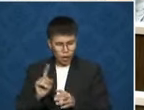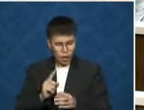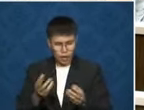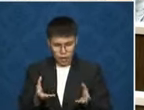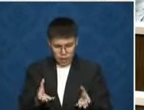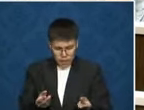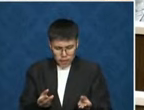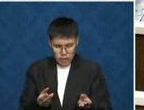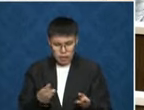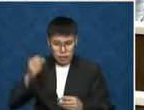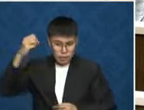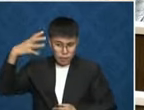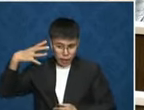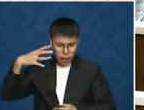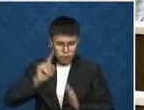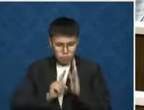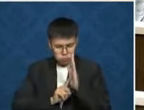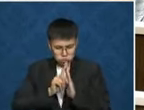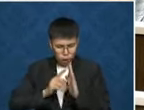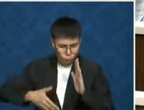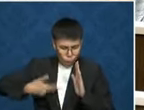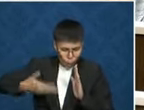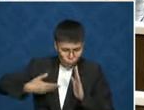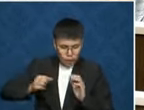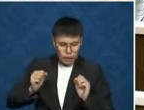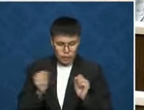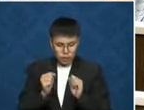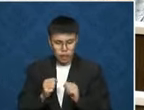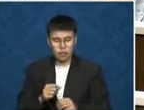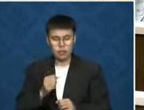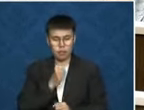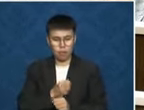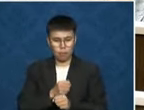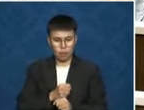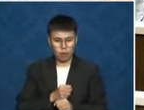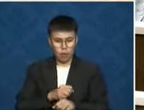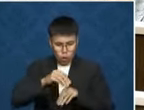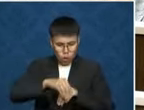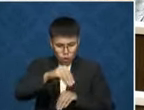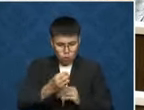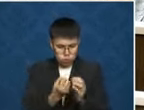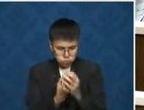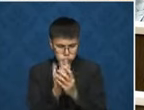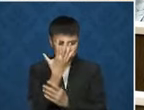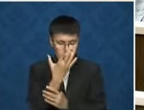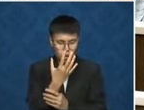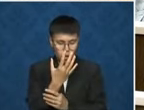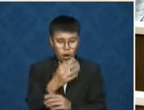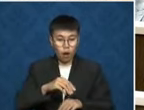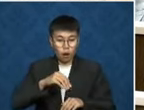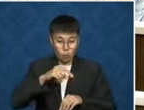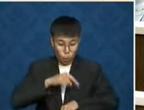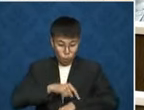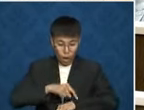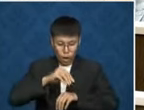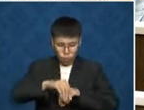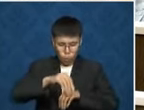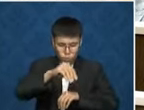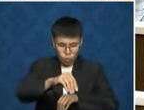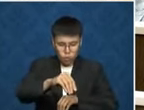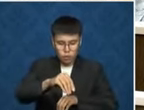ณหภูมิแสงเป็นต้นเพื่อดูผลผลิตให้การเกษตรก้าวหน้าเกษตรกรใช้เวลาปลูกเท่าเดิมแต่ได้ผลผลิตเพิ่มขึ้น